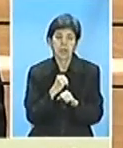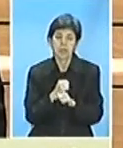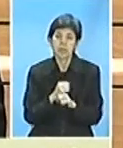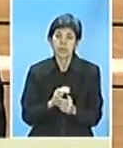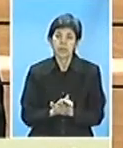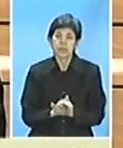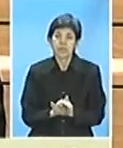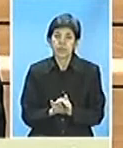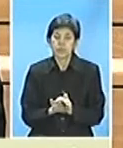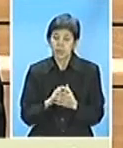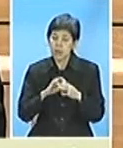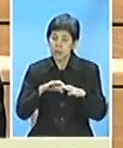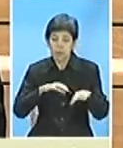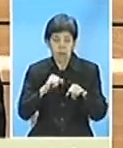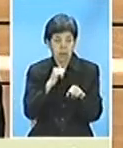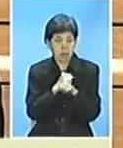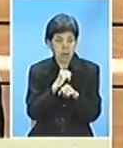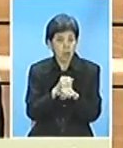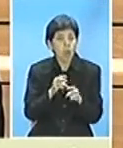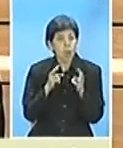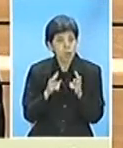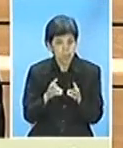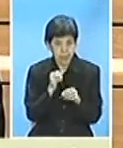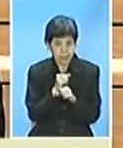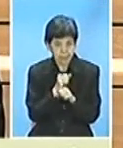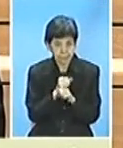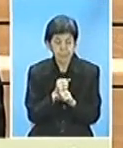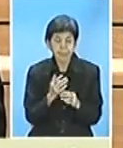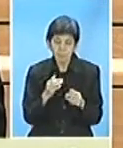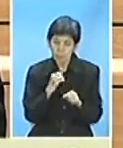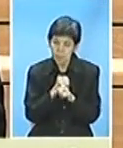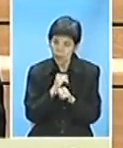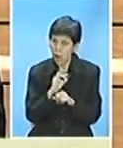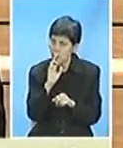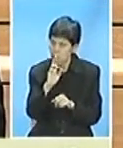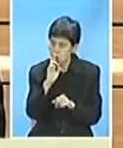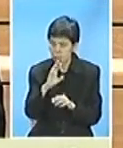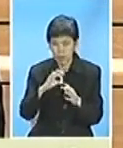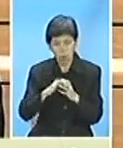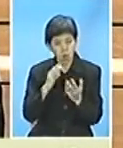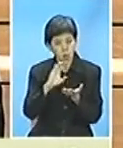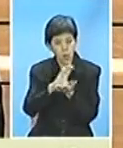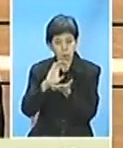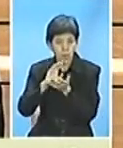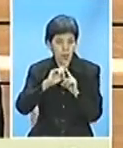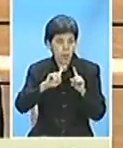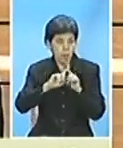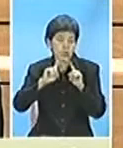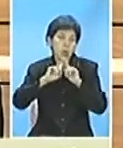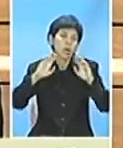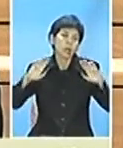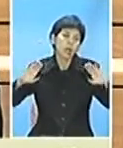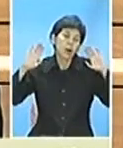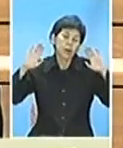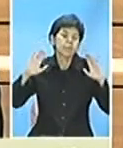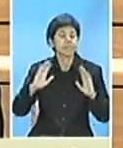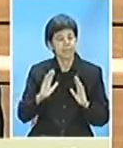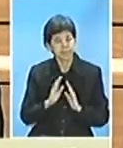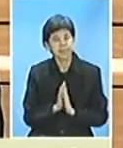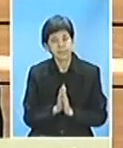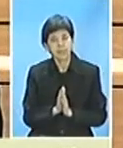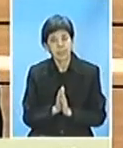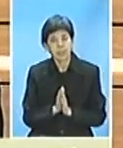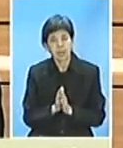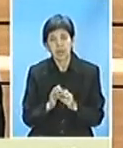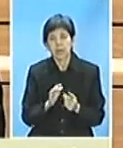ดระบบวิธีการนะครับเอาความเสี่ยงไปให้กลุ่มทุนต่างๆแทนภาครัฐนั้นน่าจะเลิกเสียนะครับ